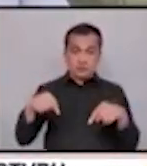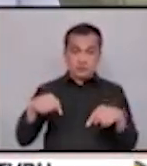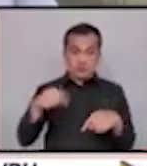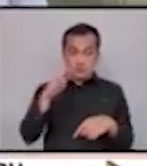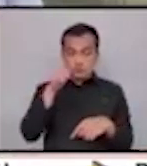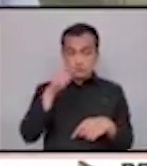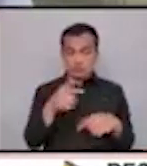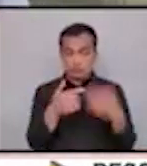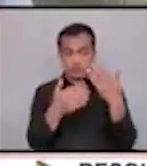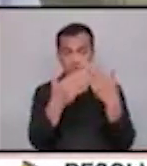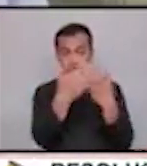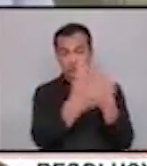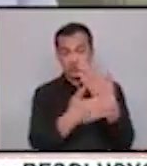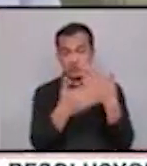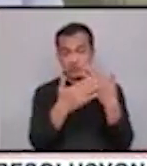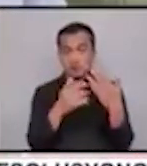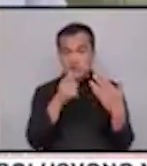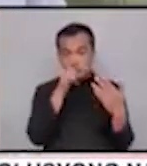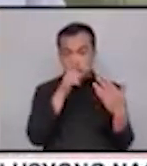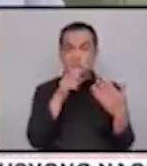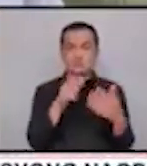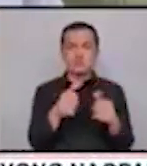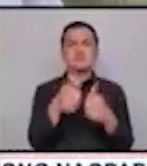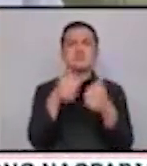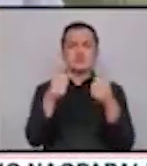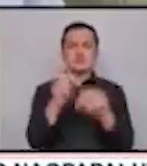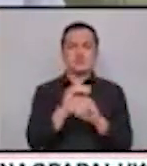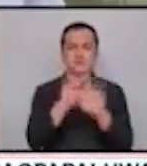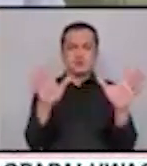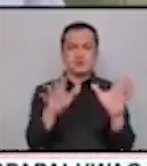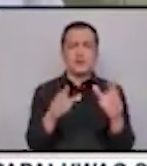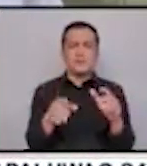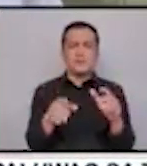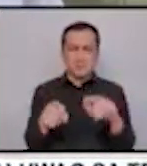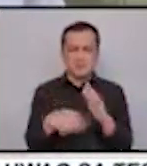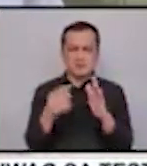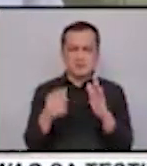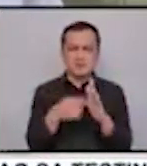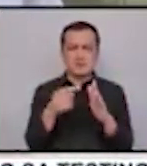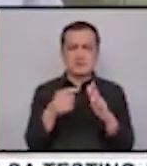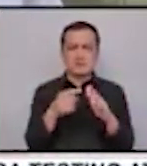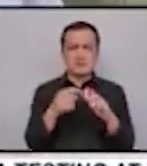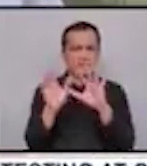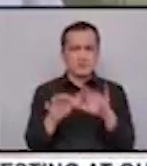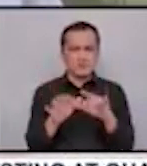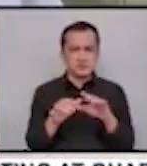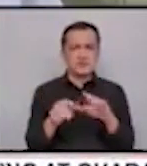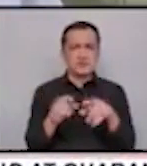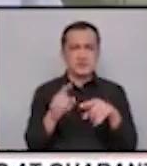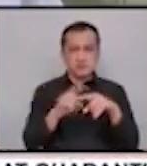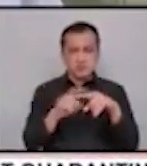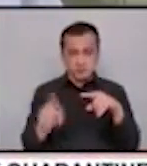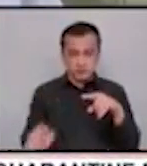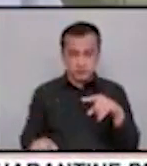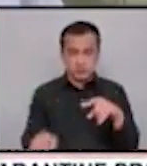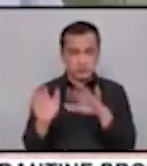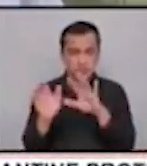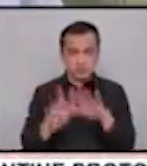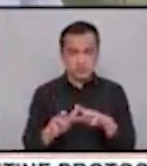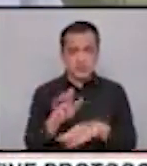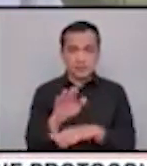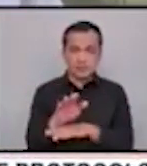maghapon. Pero may mga tsansa pa rin ng mga panandalian at mahihinang pag-ulan dala ng mga localized thunderstorms na maaaring mabuo sa hapon o early